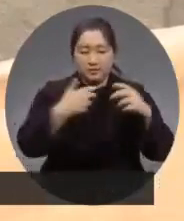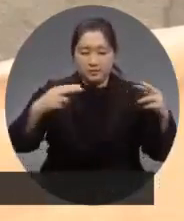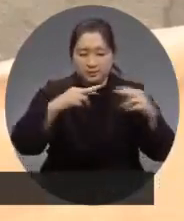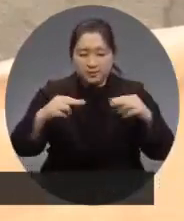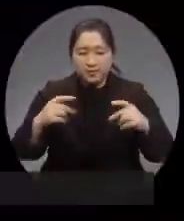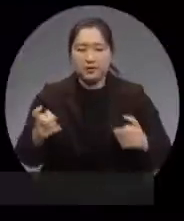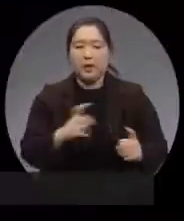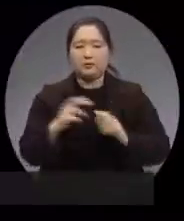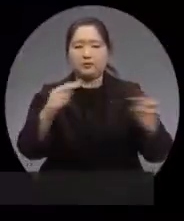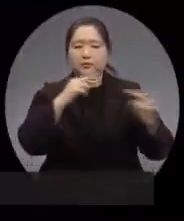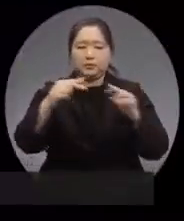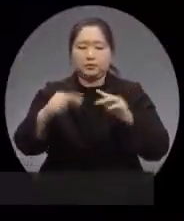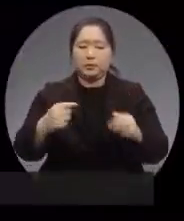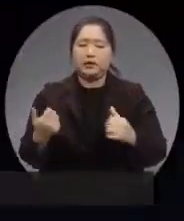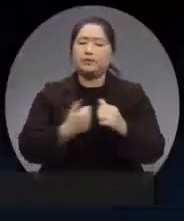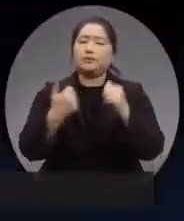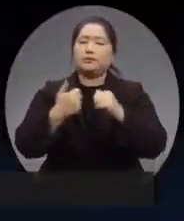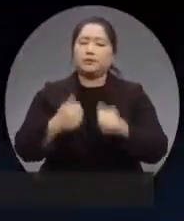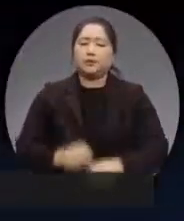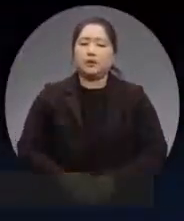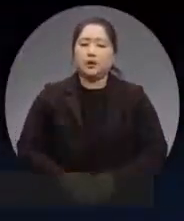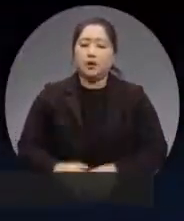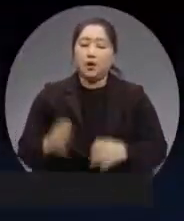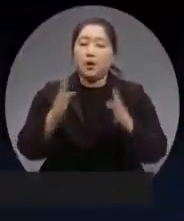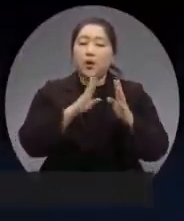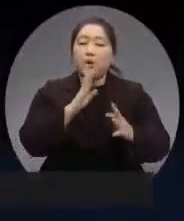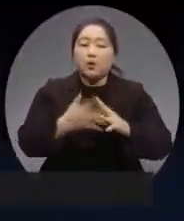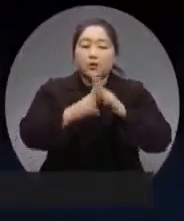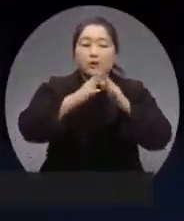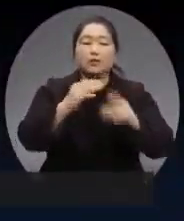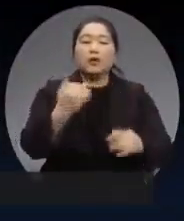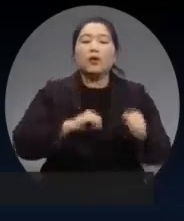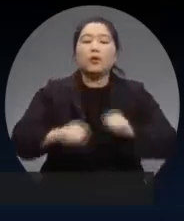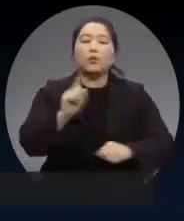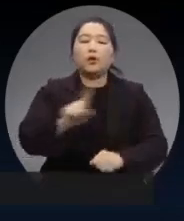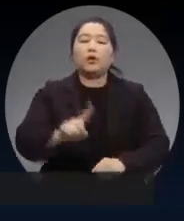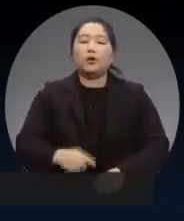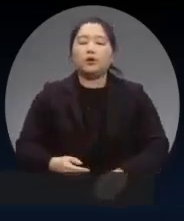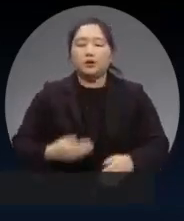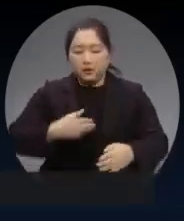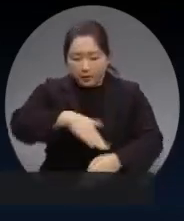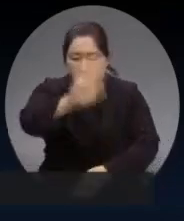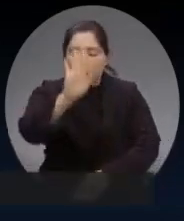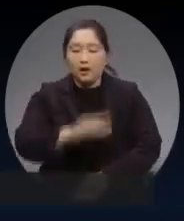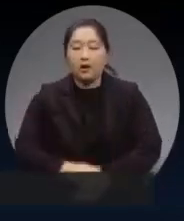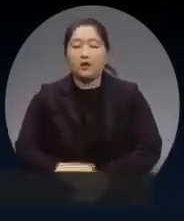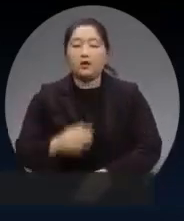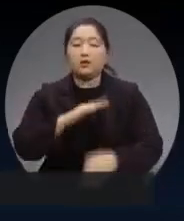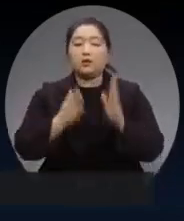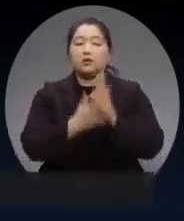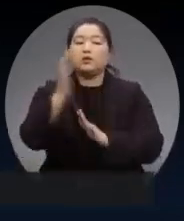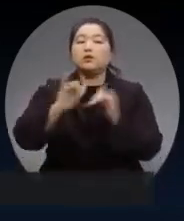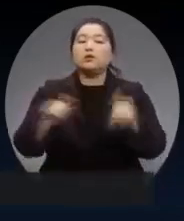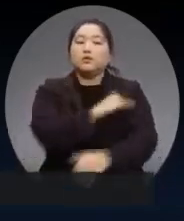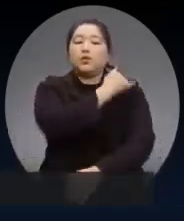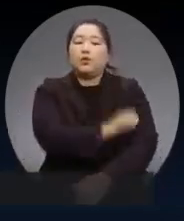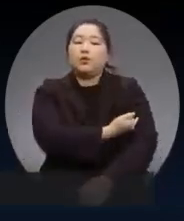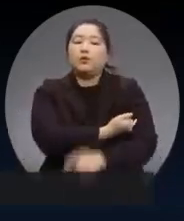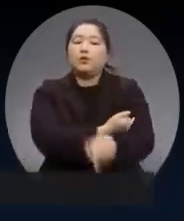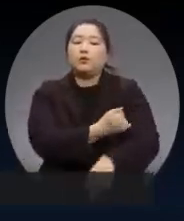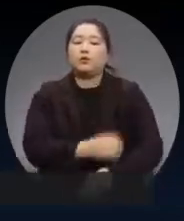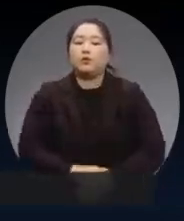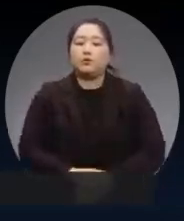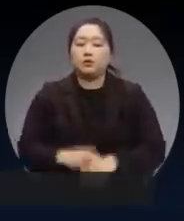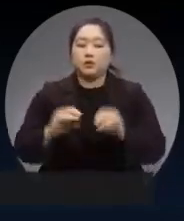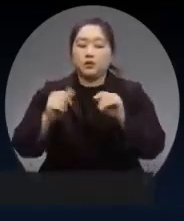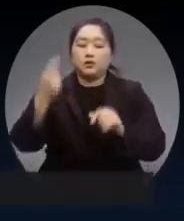오갔습니다. 지금 와서 공사 현장 들어가서 하시는 행위는 어떡하시고요? 나가셔요, 나가셔. 됐습니다. 합의한 시민의 권리예요,